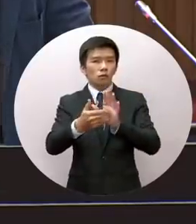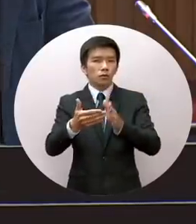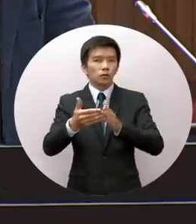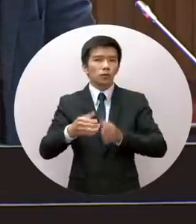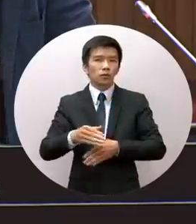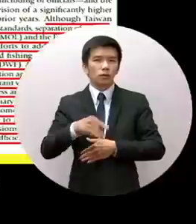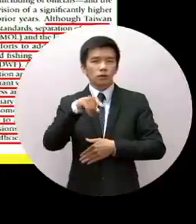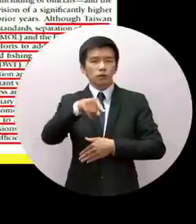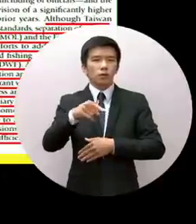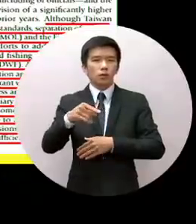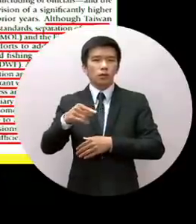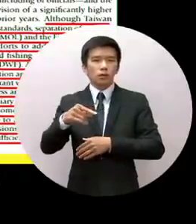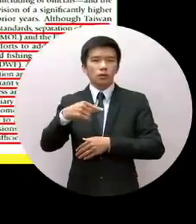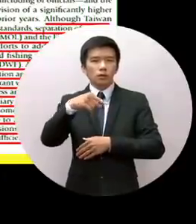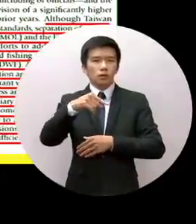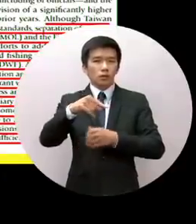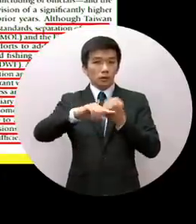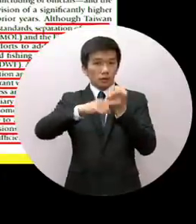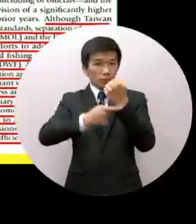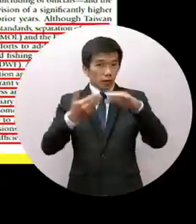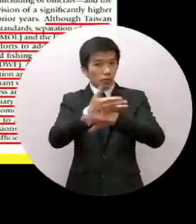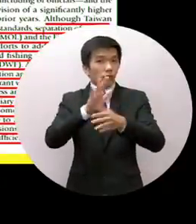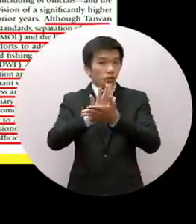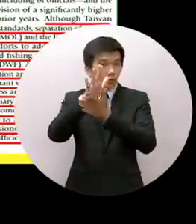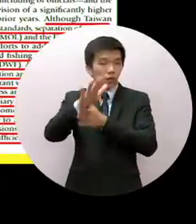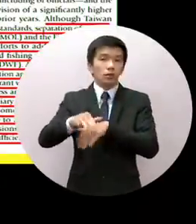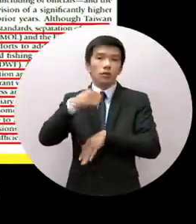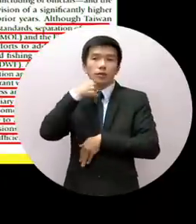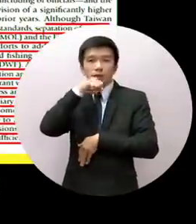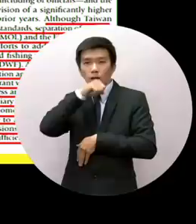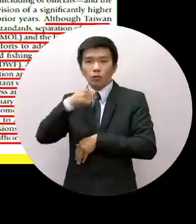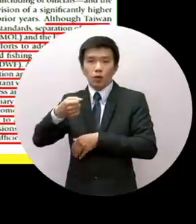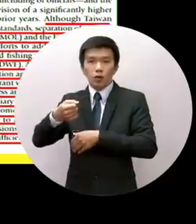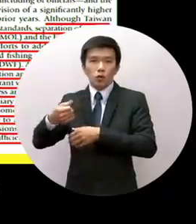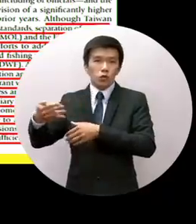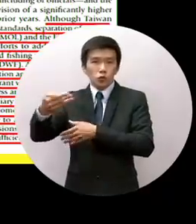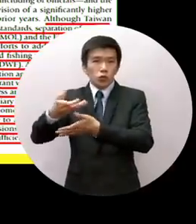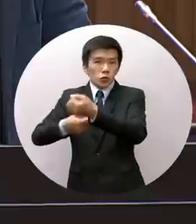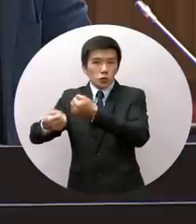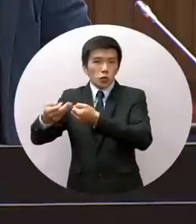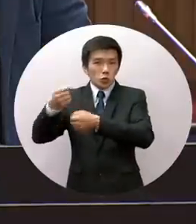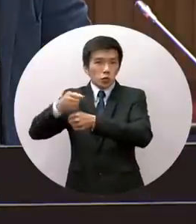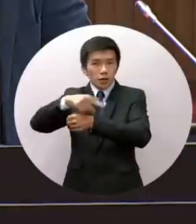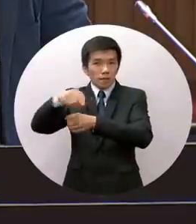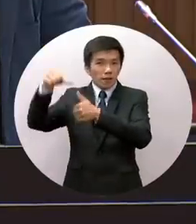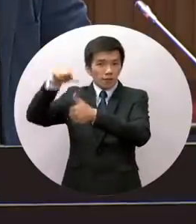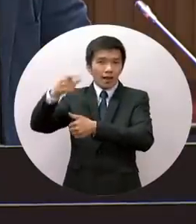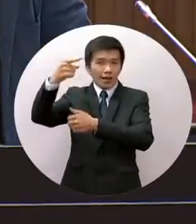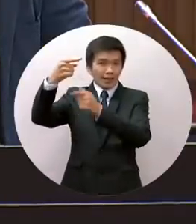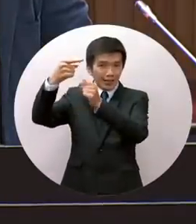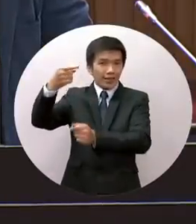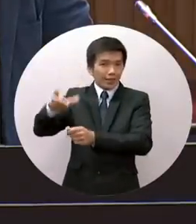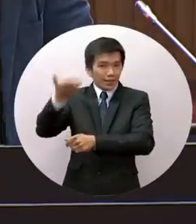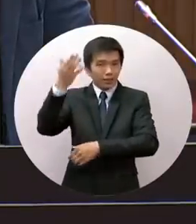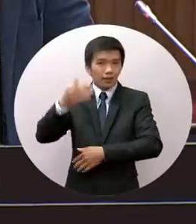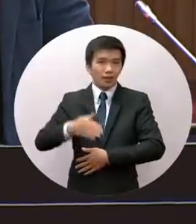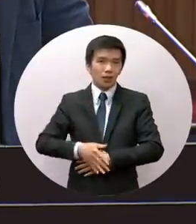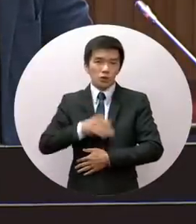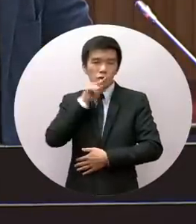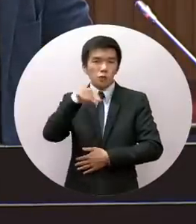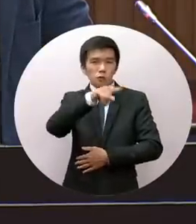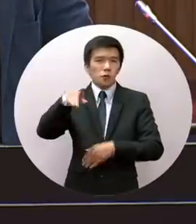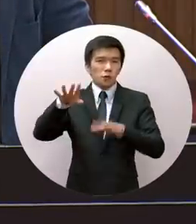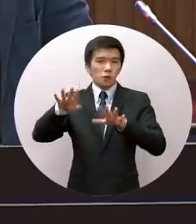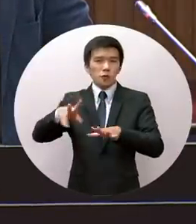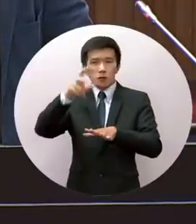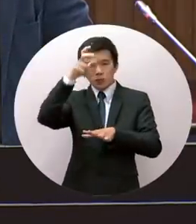罚了我们的渔民将近1亿元以上。那对外说明说是为了让欧盟撤销黄牌警告， 但